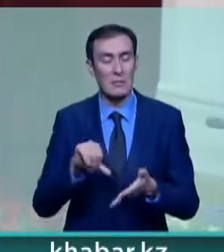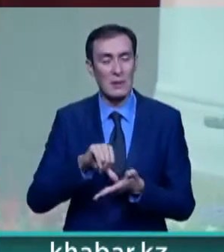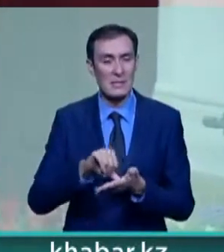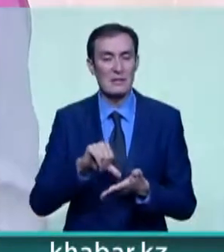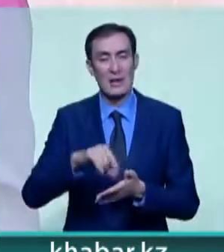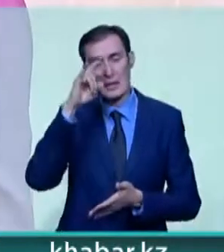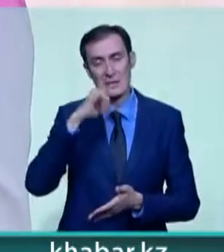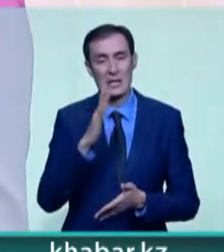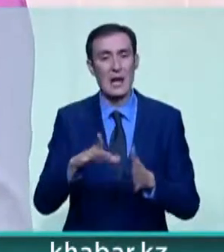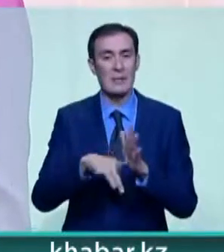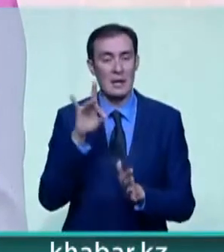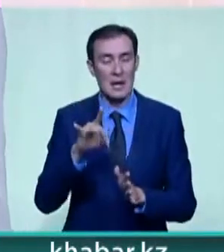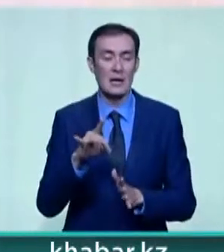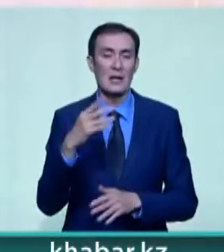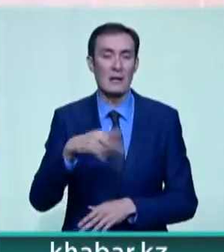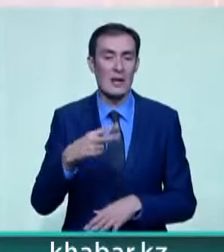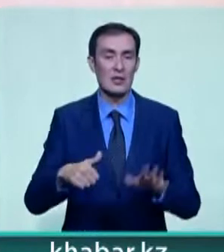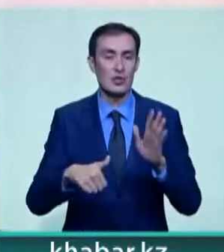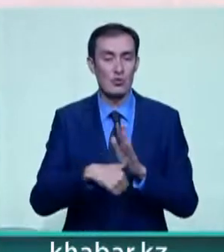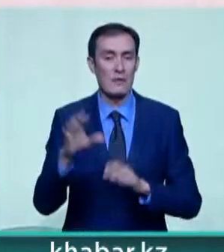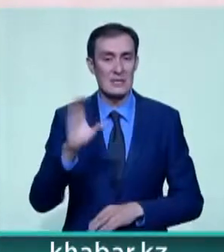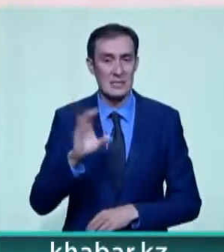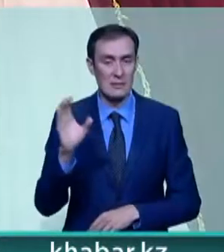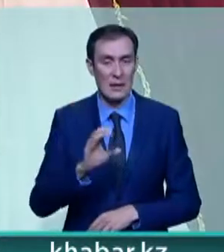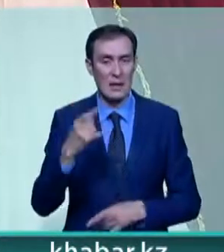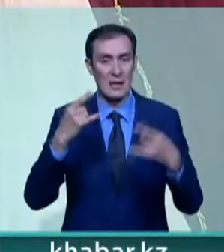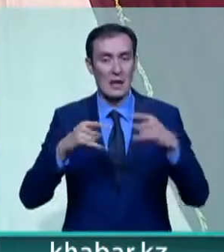Представителя нашей страны определят уже 26 сентября